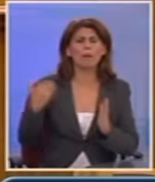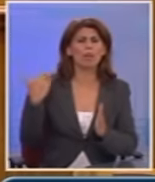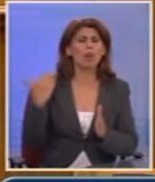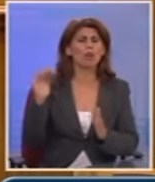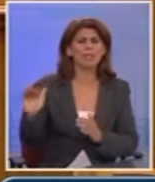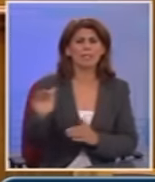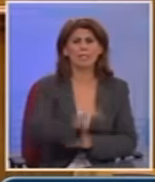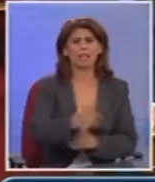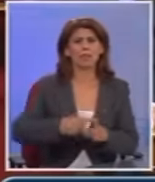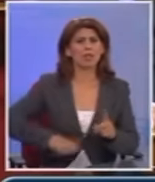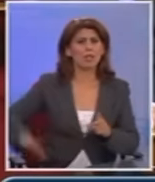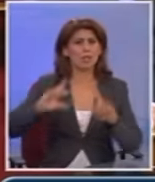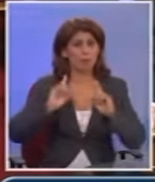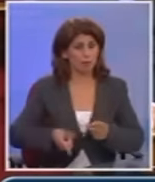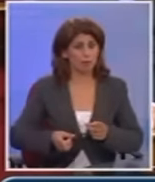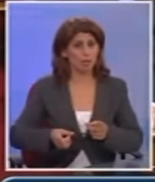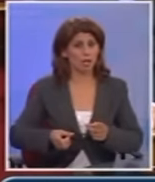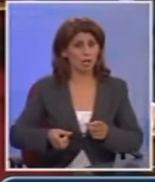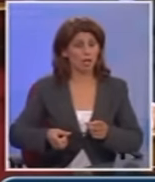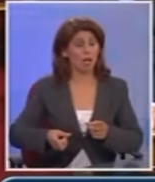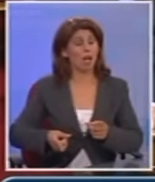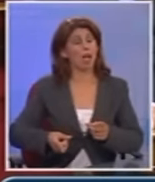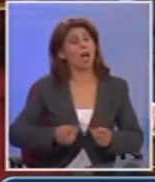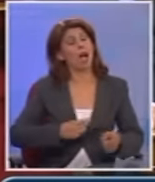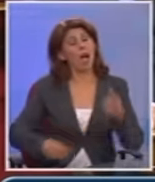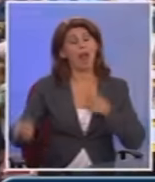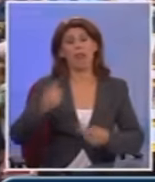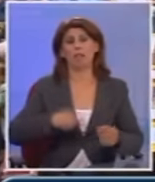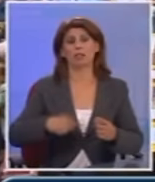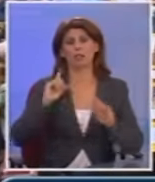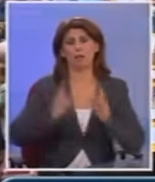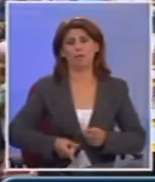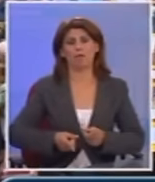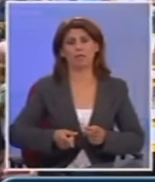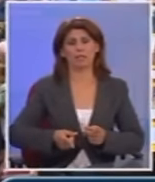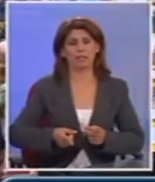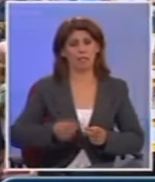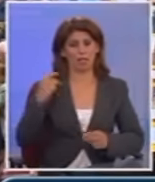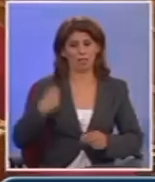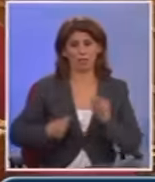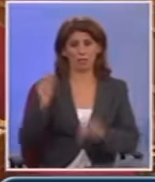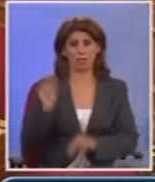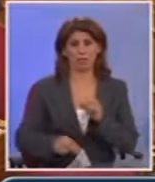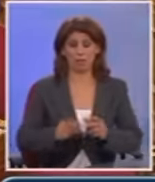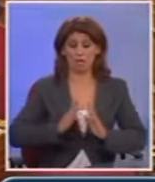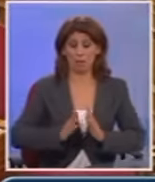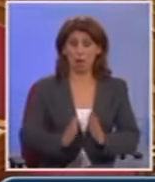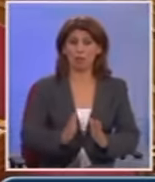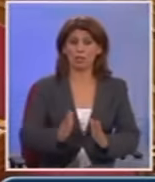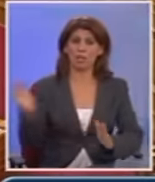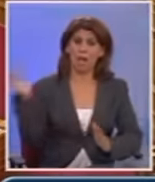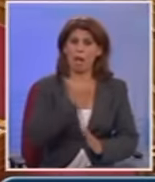να αποφασίσει? Ανακαλέστε την απόφασή σας για δημοψήφισμα και προχωρήστε άμεσα